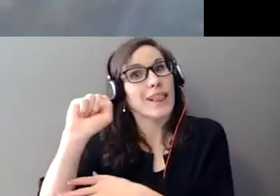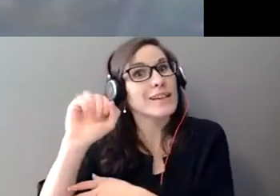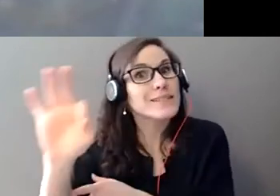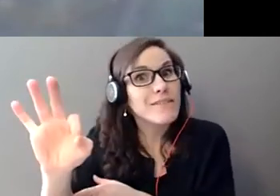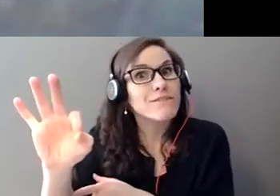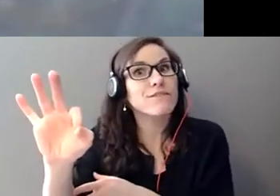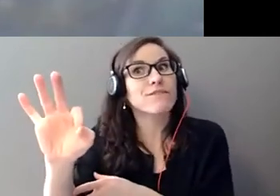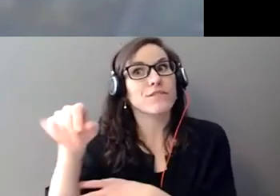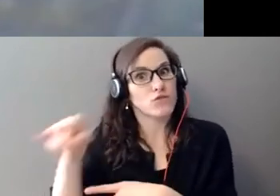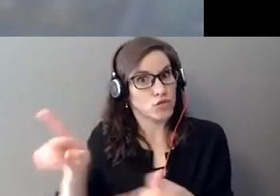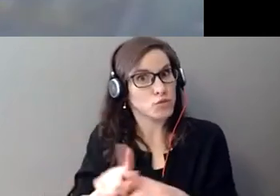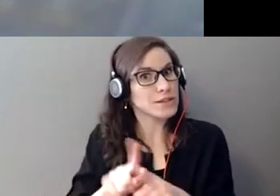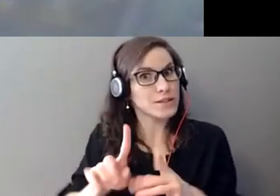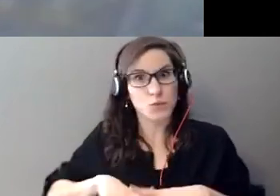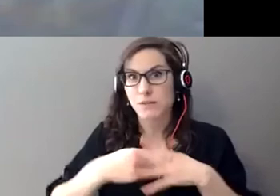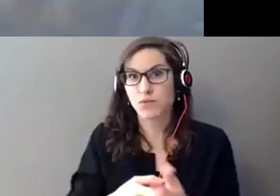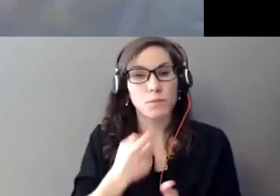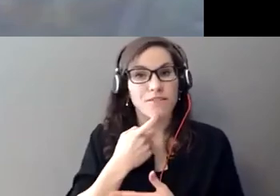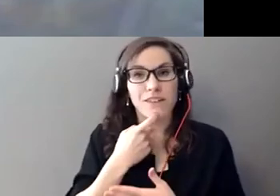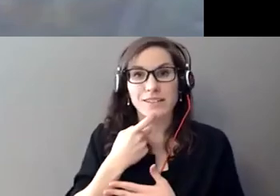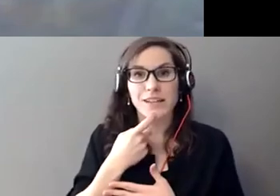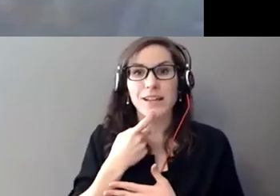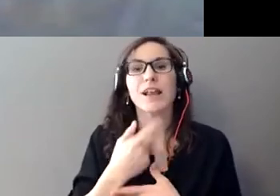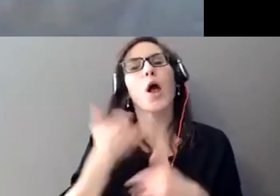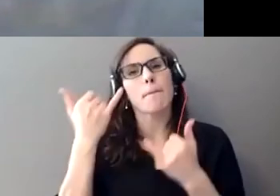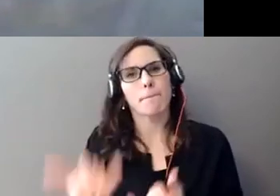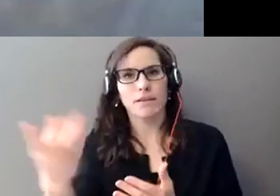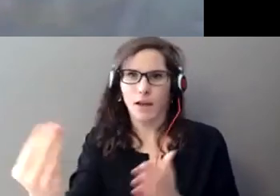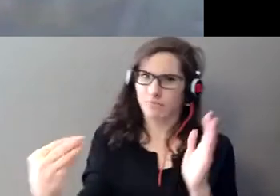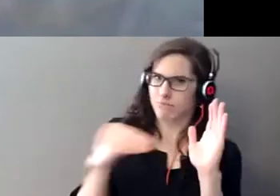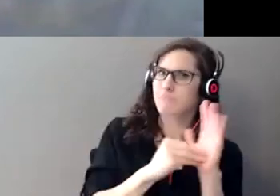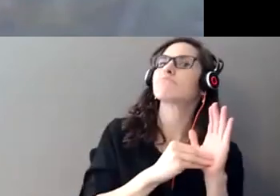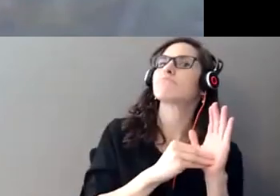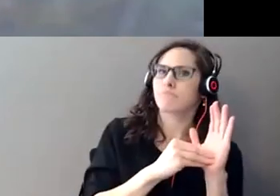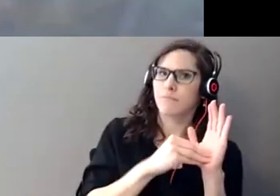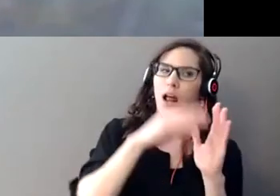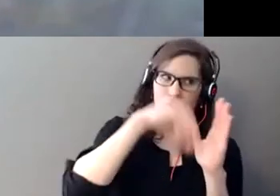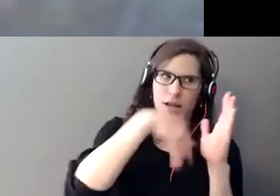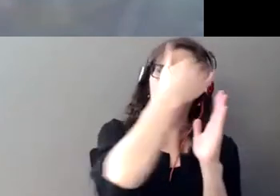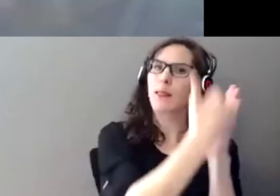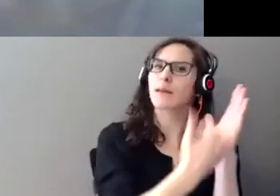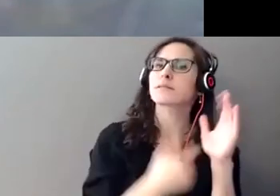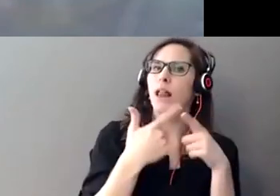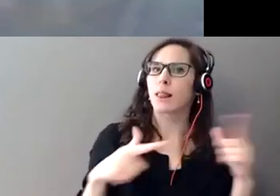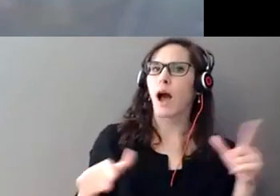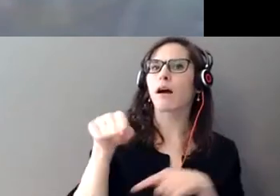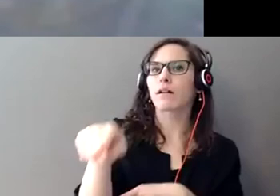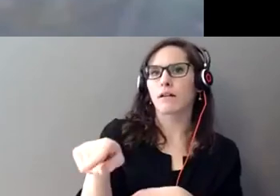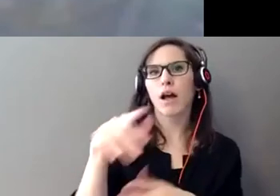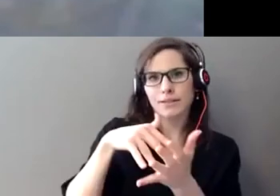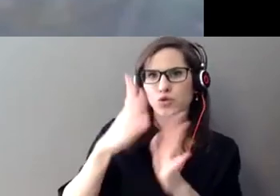évident au début on y a cru et donc maintenant dans la liste des langues que peuvent prendre les étudiants au titre de leur langue vivante